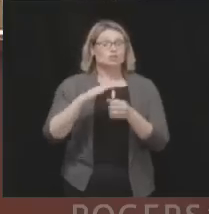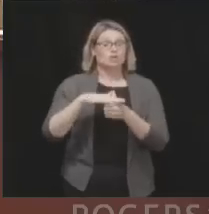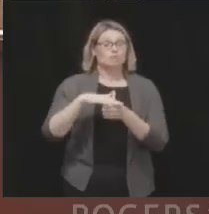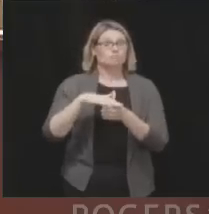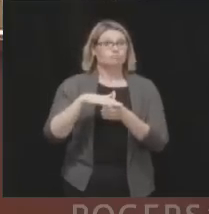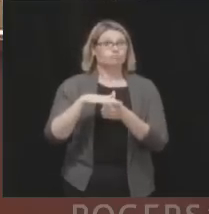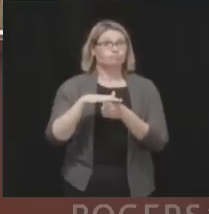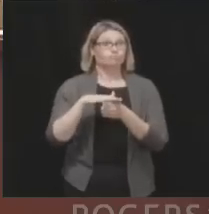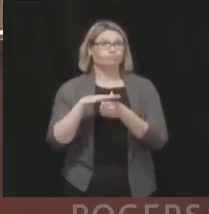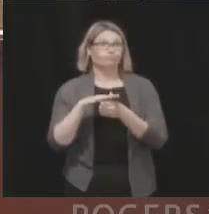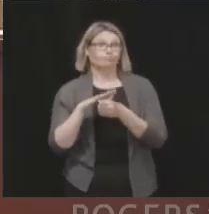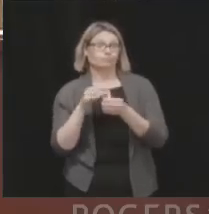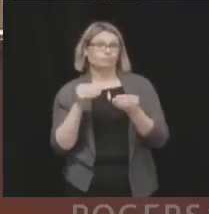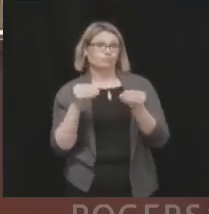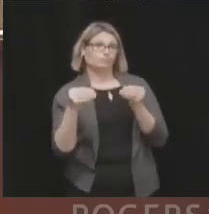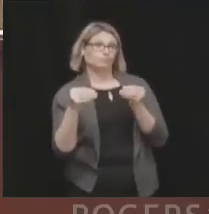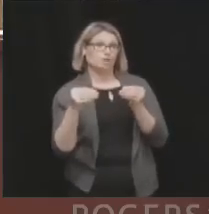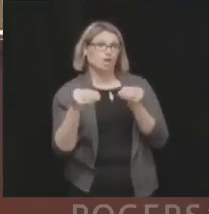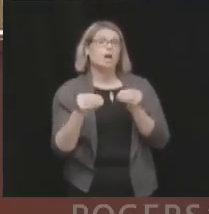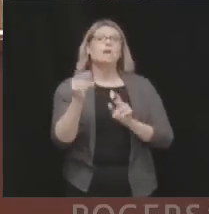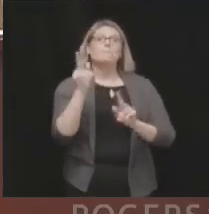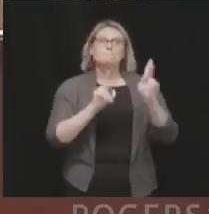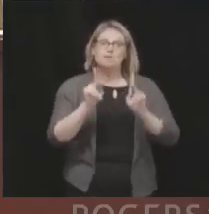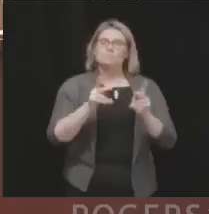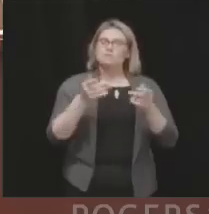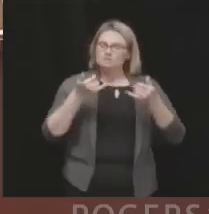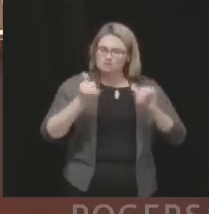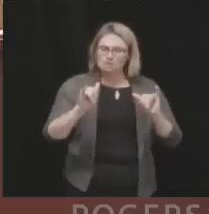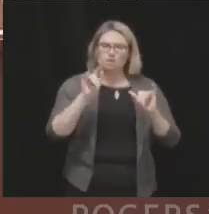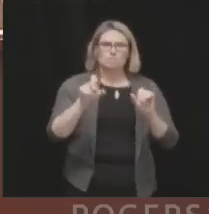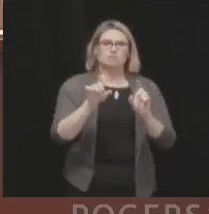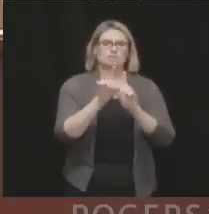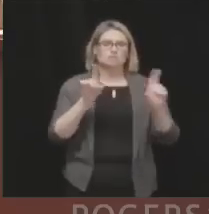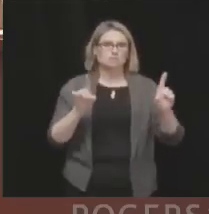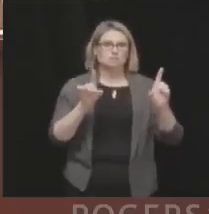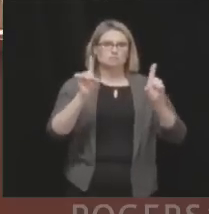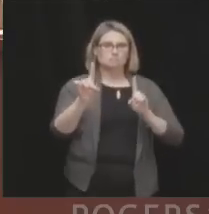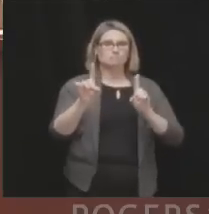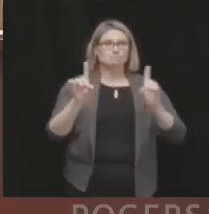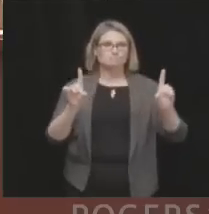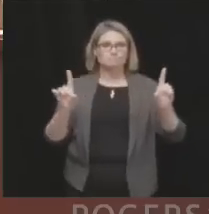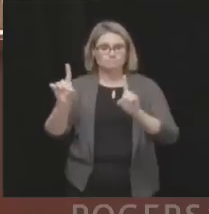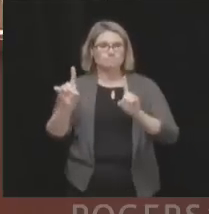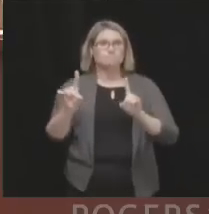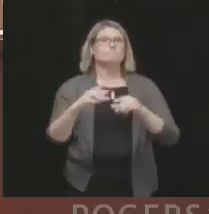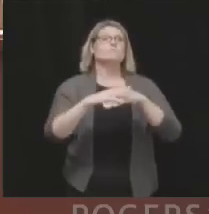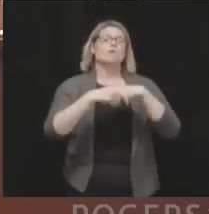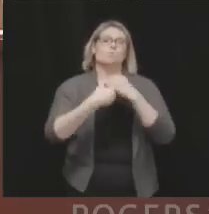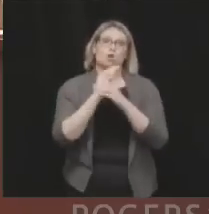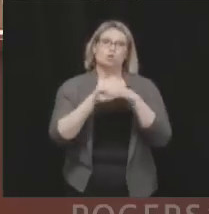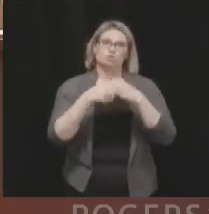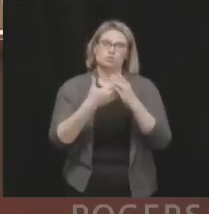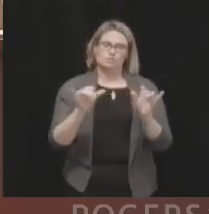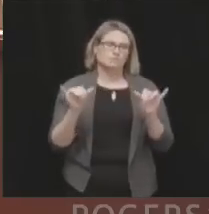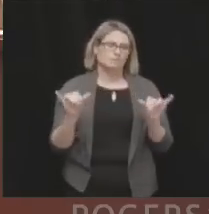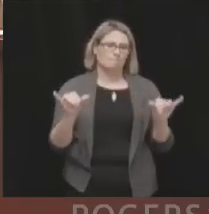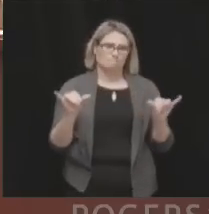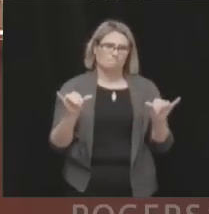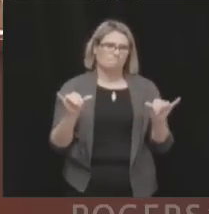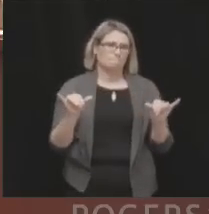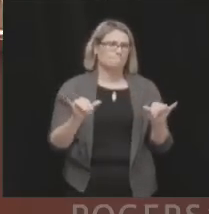outbreak worsens. Any significant acceleration of the disease curve will trigger a new round of restrictions to public movement and